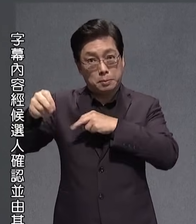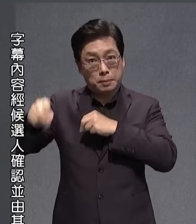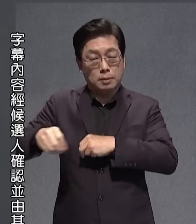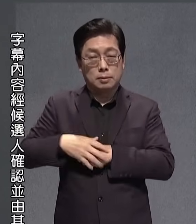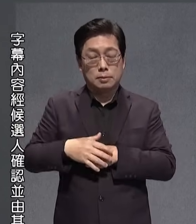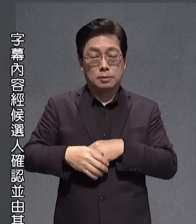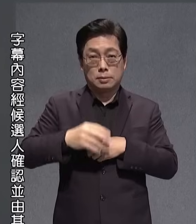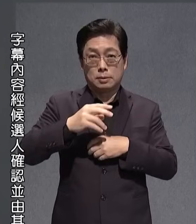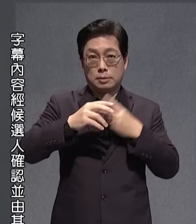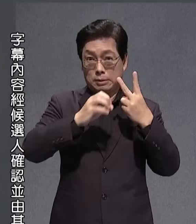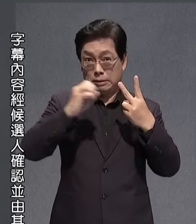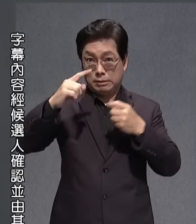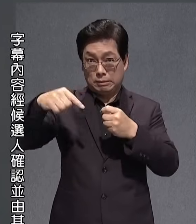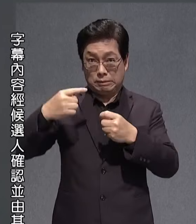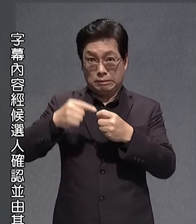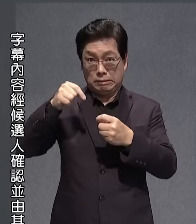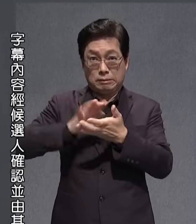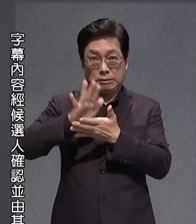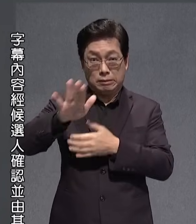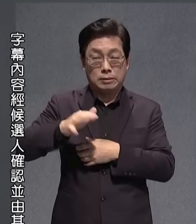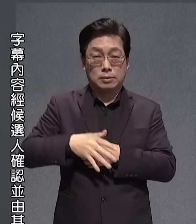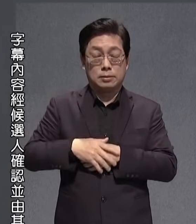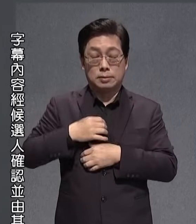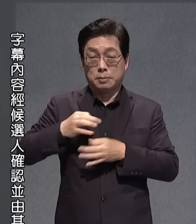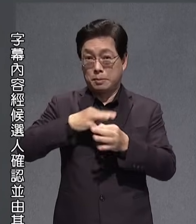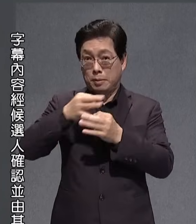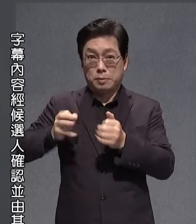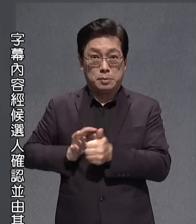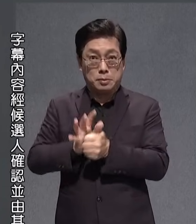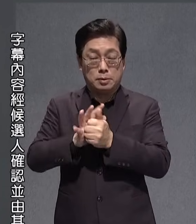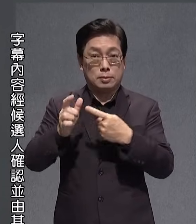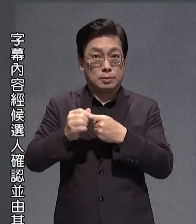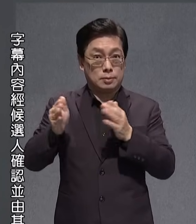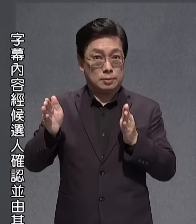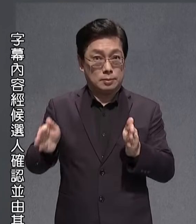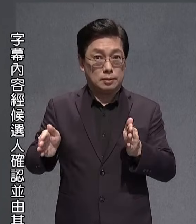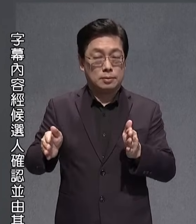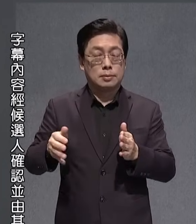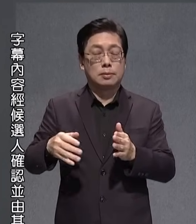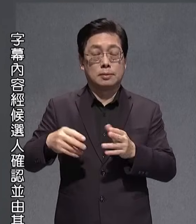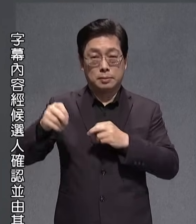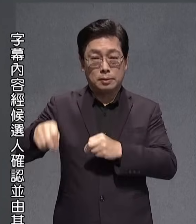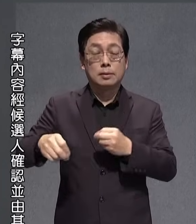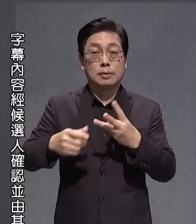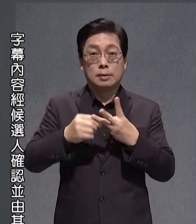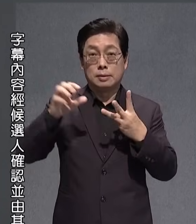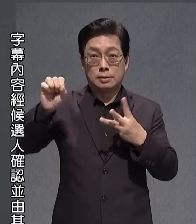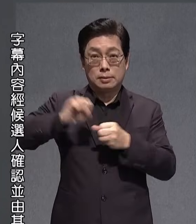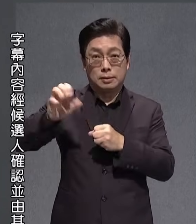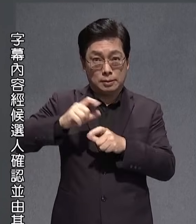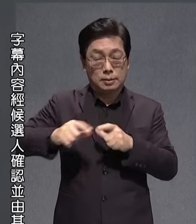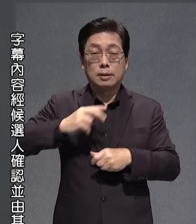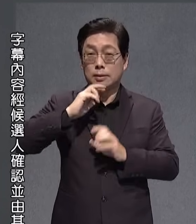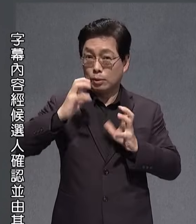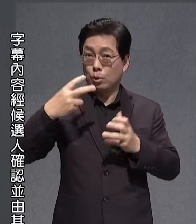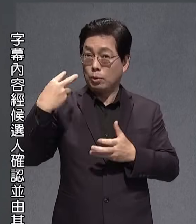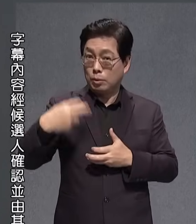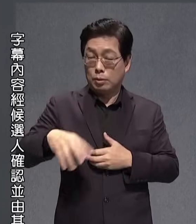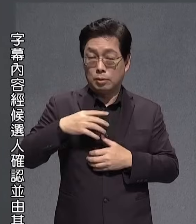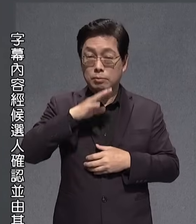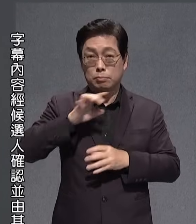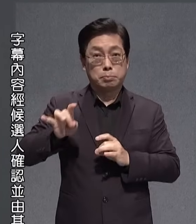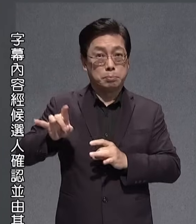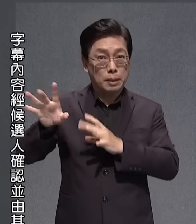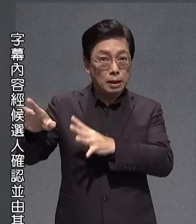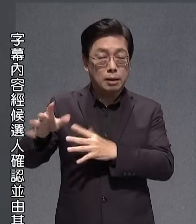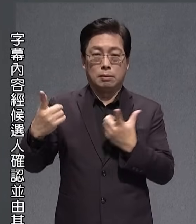订21世纪贸易倡议第一阶段，也跟加拿大、跟英国，甚至跟澳大利